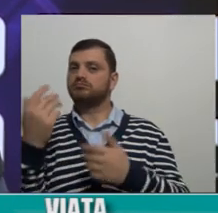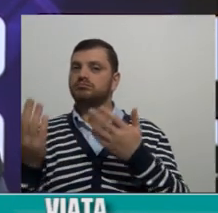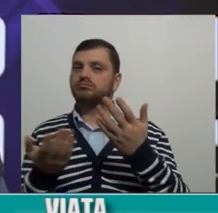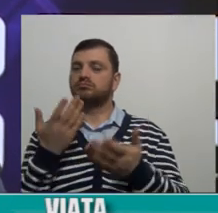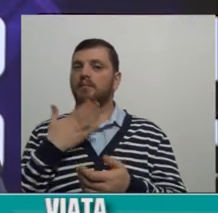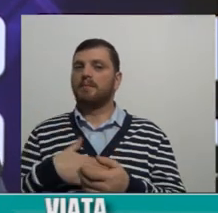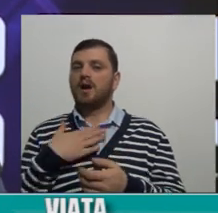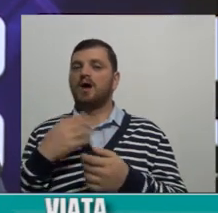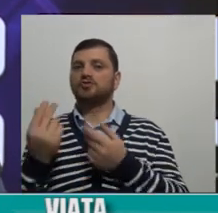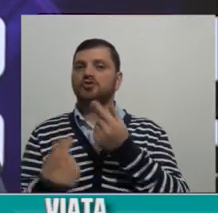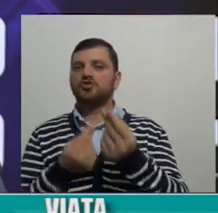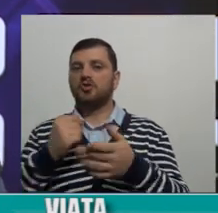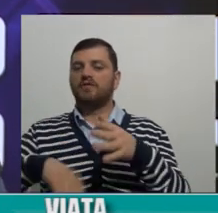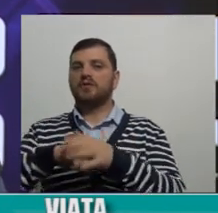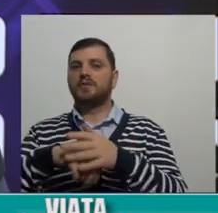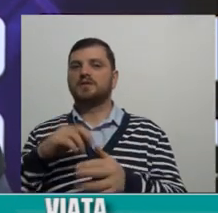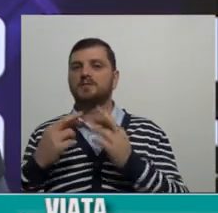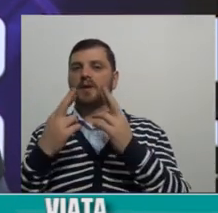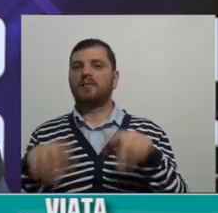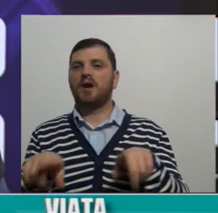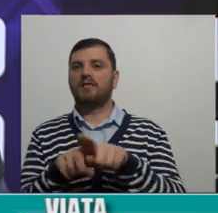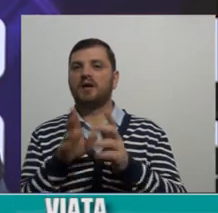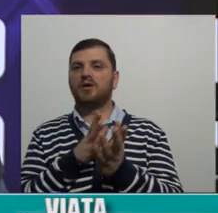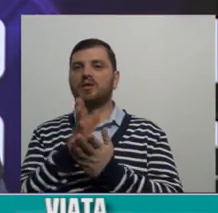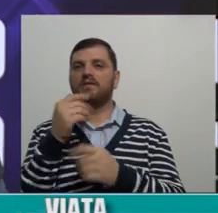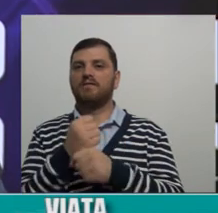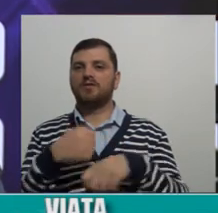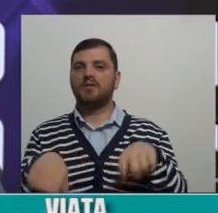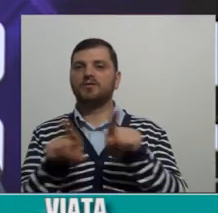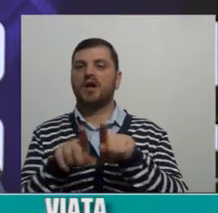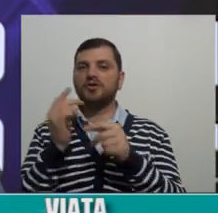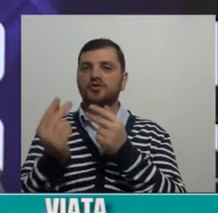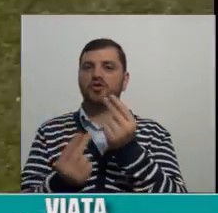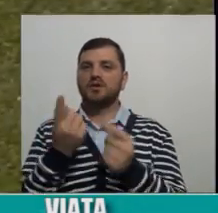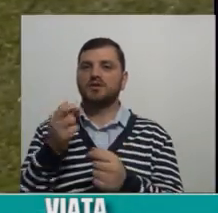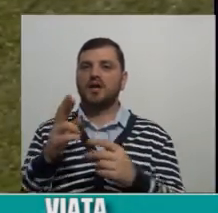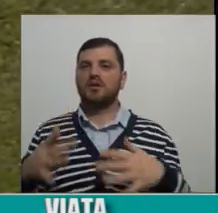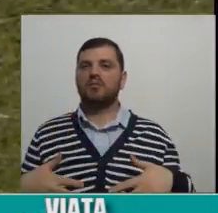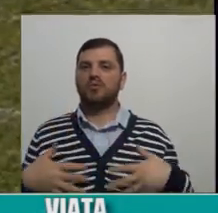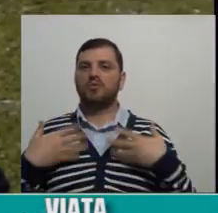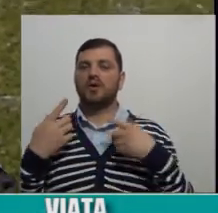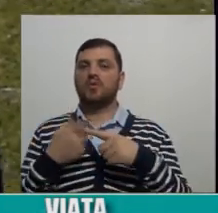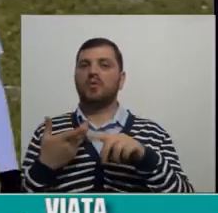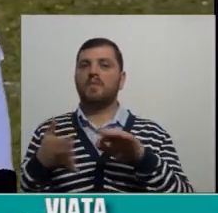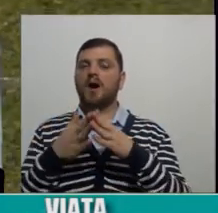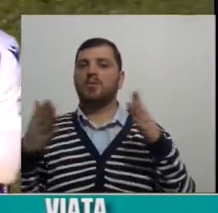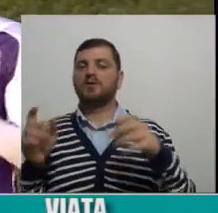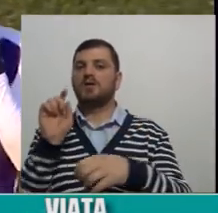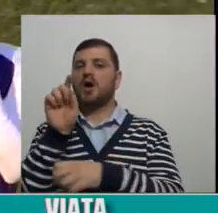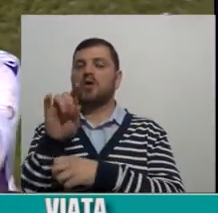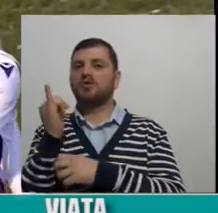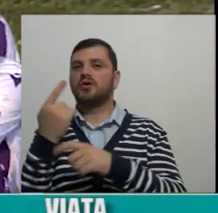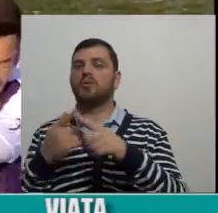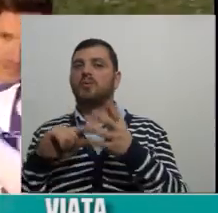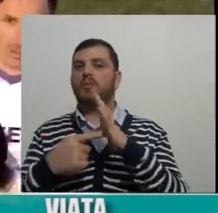au reacționat la momentele bune de joc. Sperăm ca și în continuare să facem aceleași jocuri, dar să-i bucurăm cu mai